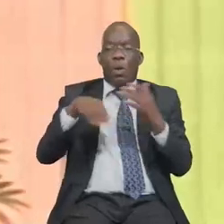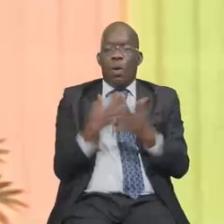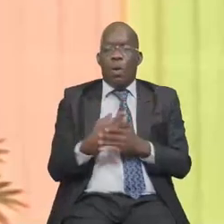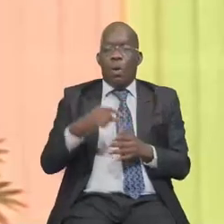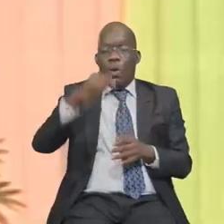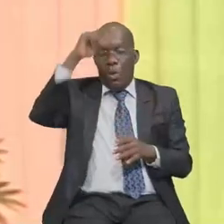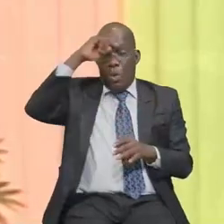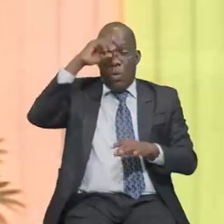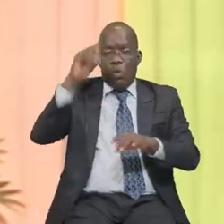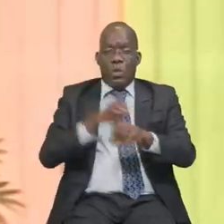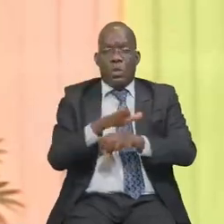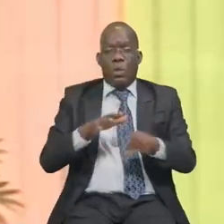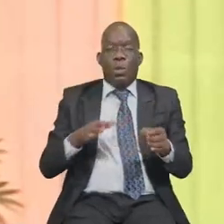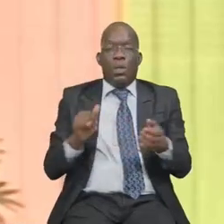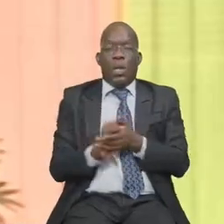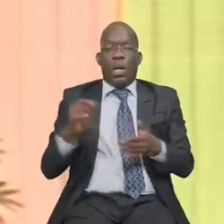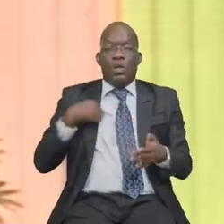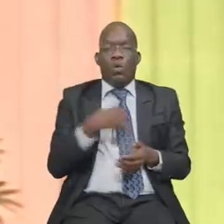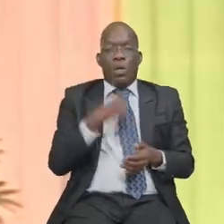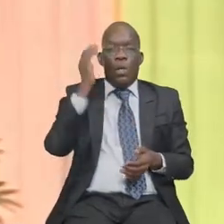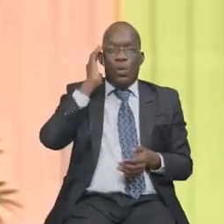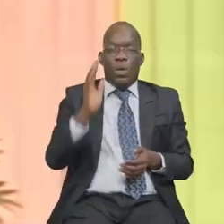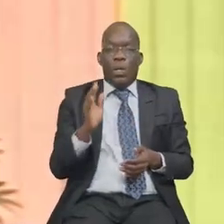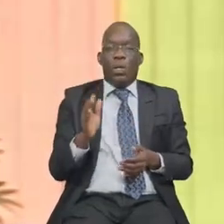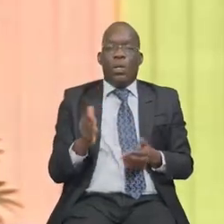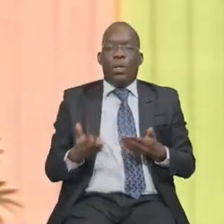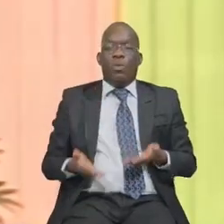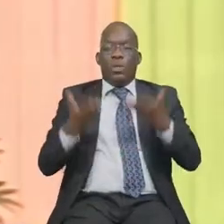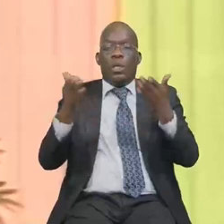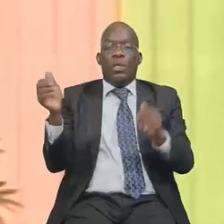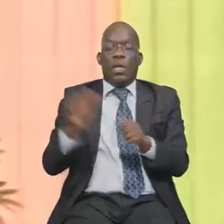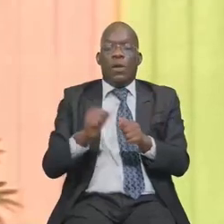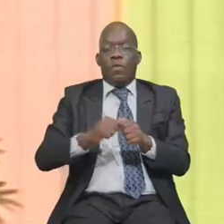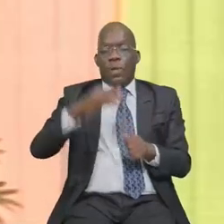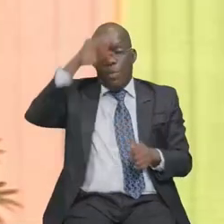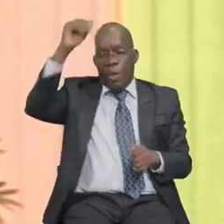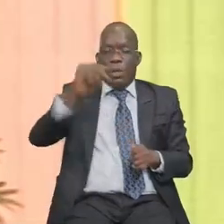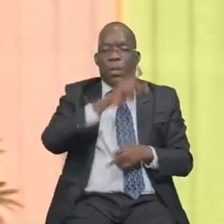présenter à Dieu tout homme, devenu parfait en Christ.